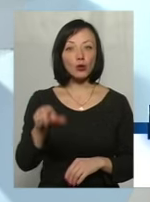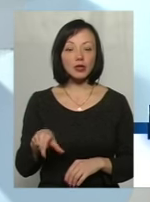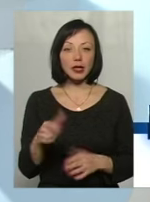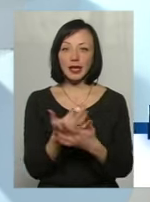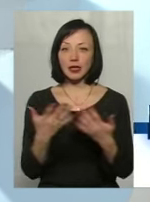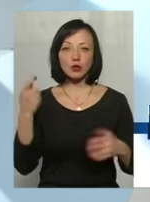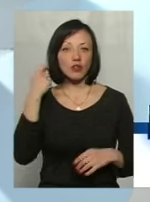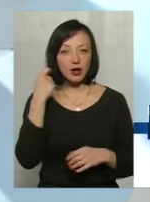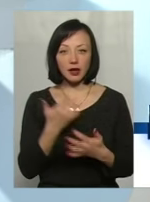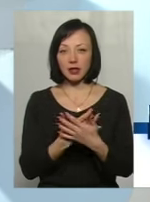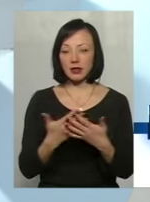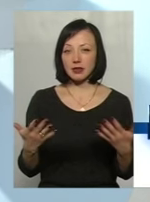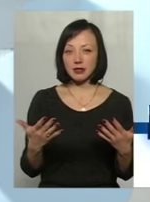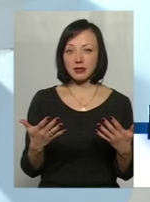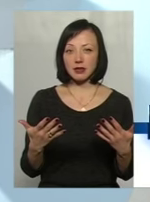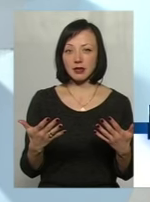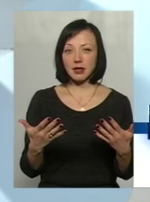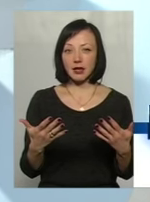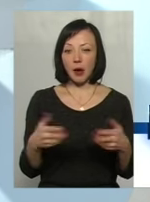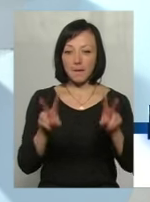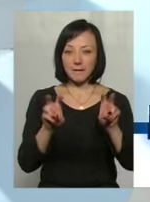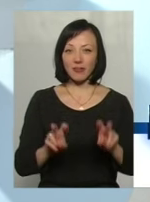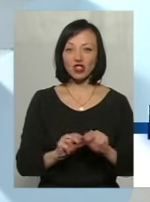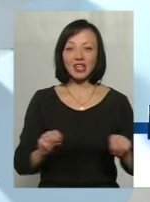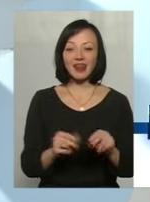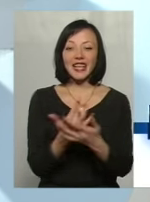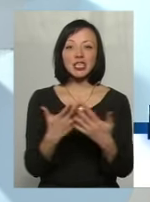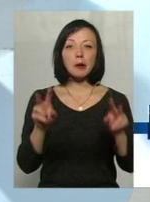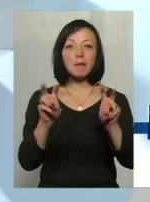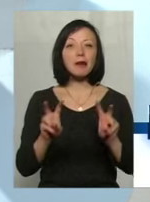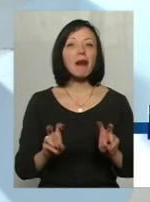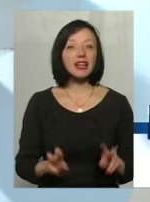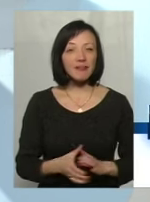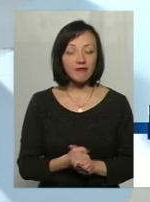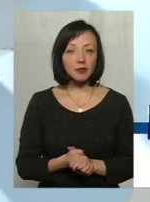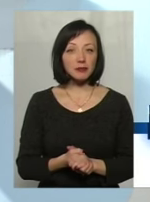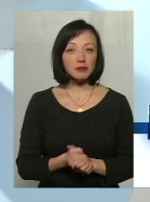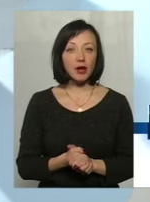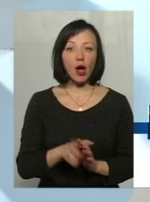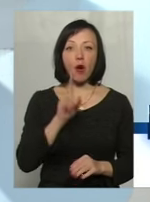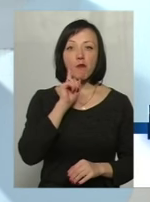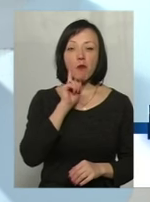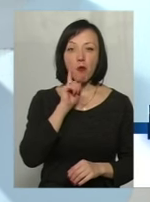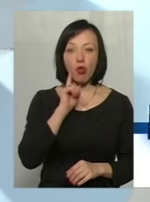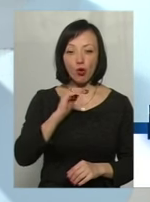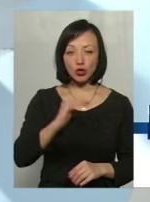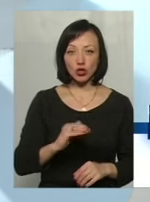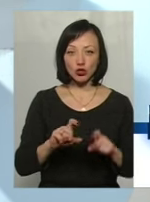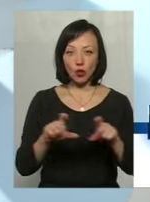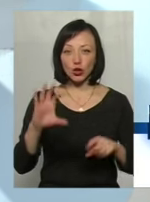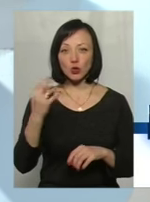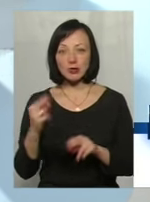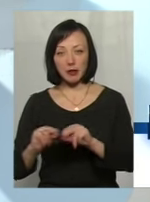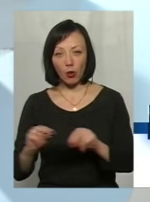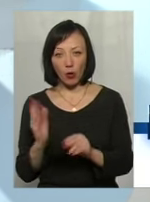Люди різного віку, різних вчителі різних предметів, предметники, молодша школа, є соціальні педагоги,